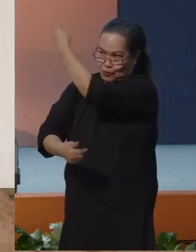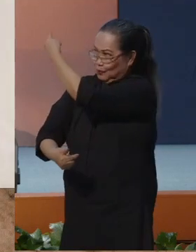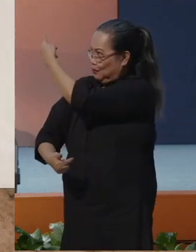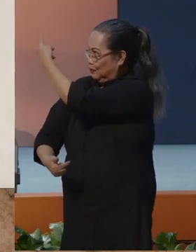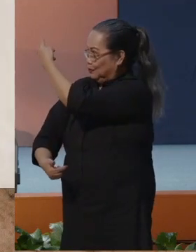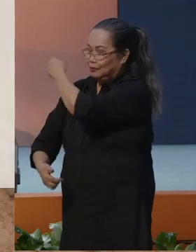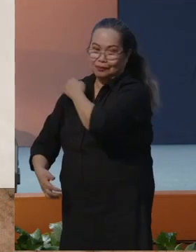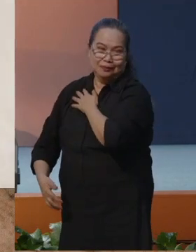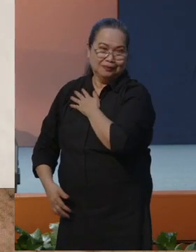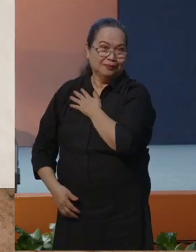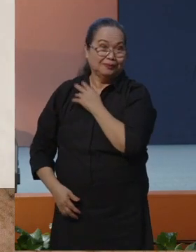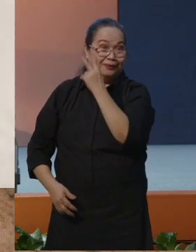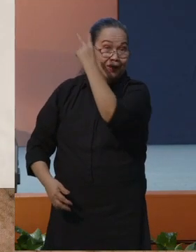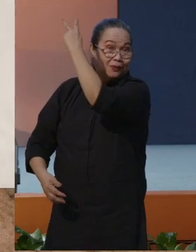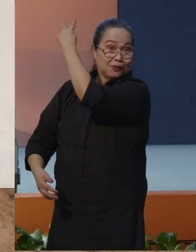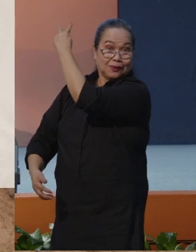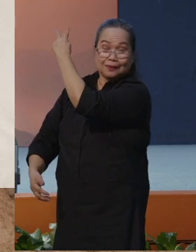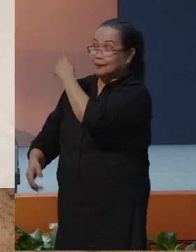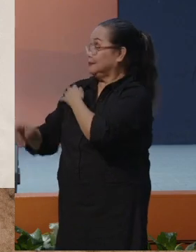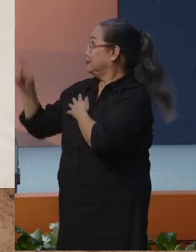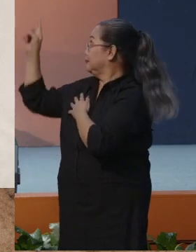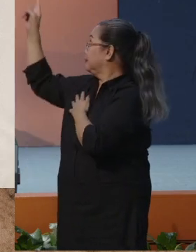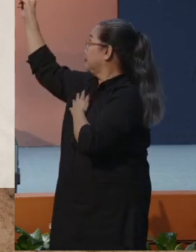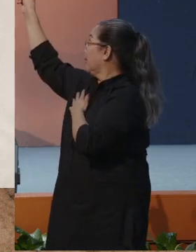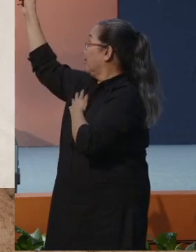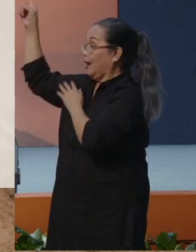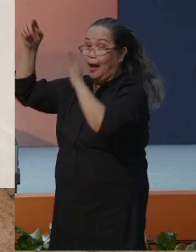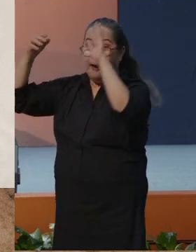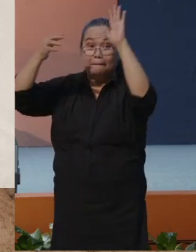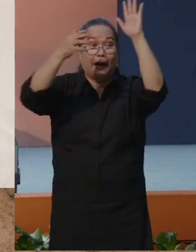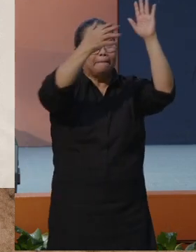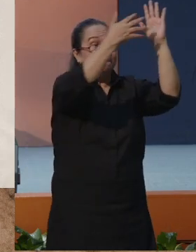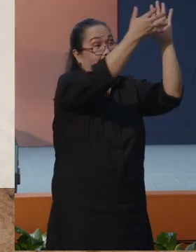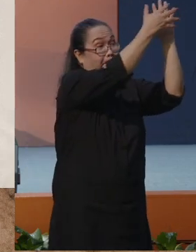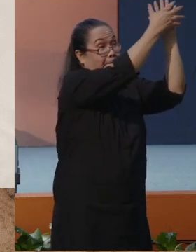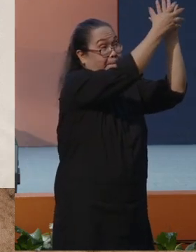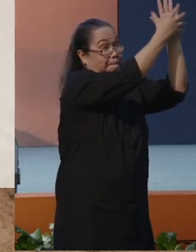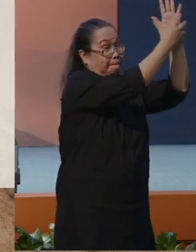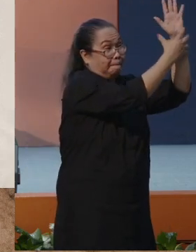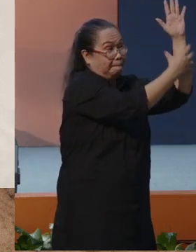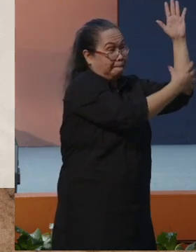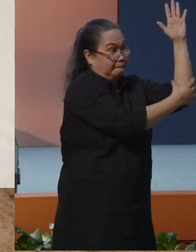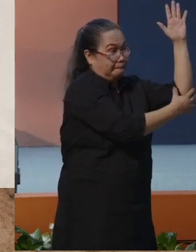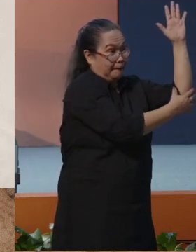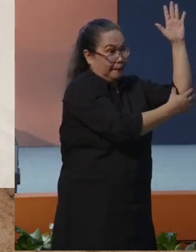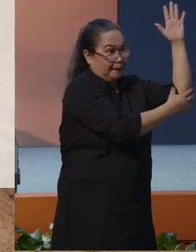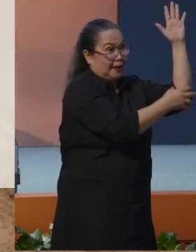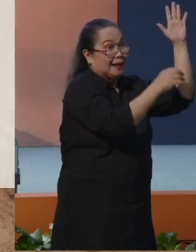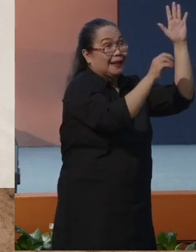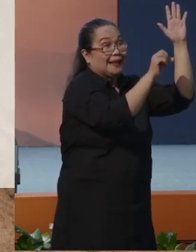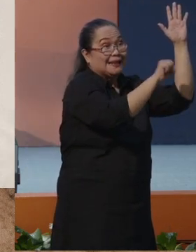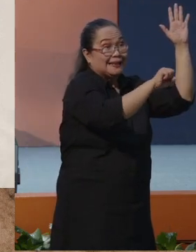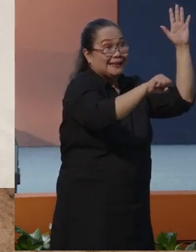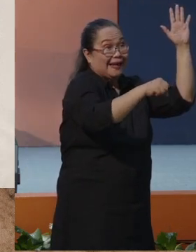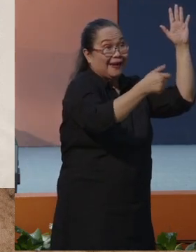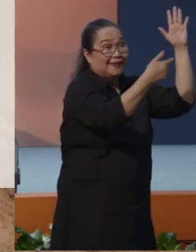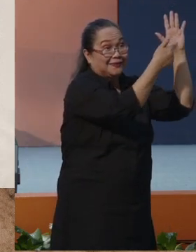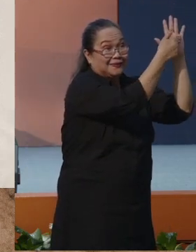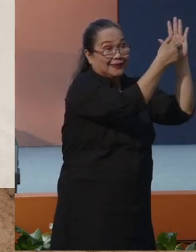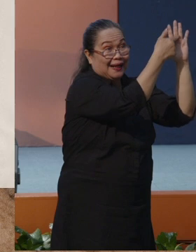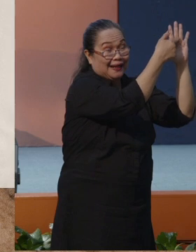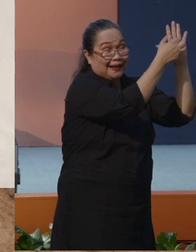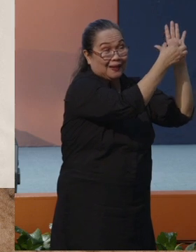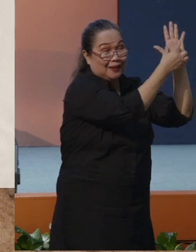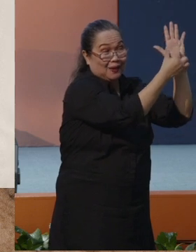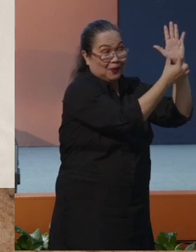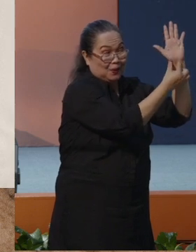Pero maganda tingnan yung mapa. Dito sa mapa na ito, makikita nyo dun sa Sea of Galilee, merong parang maliit na